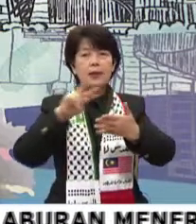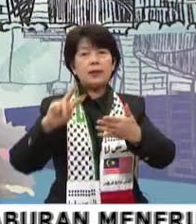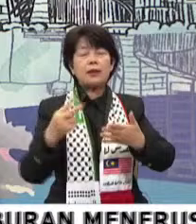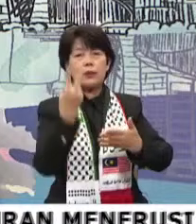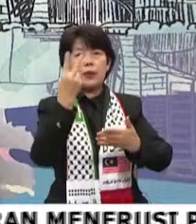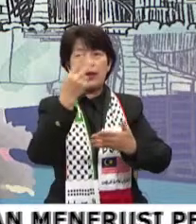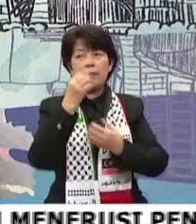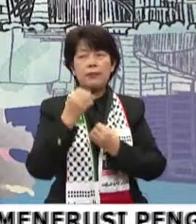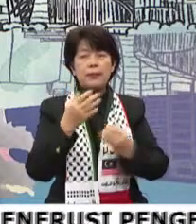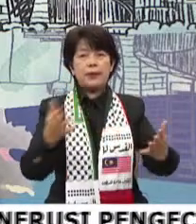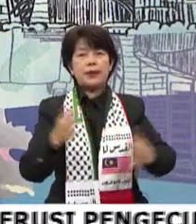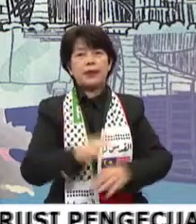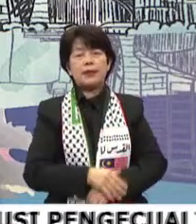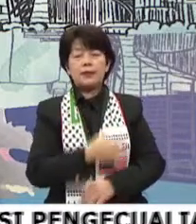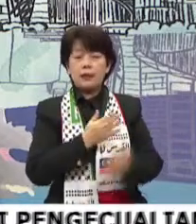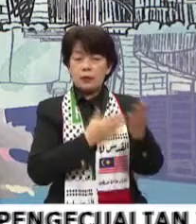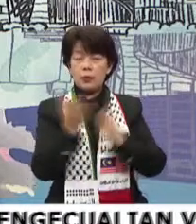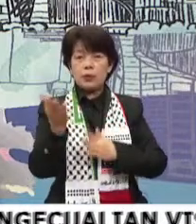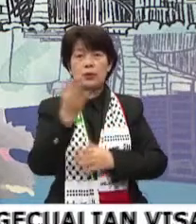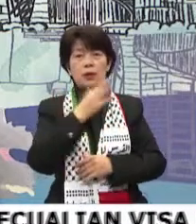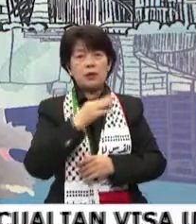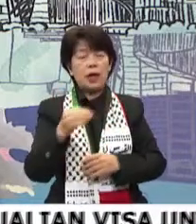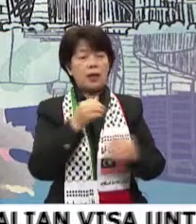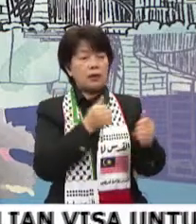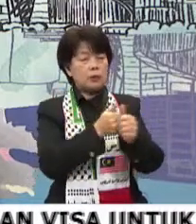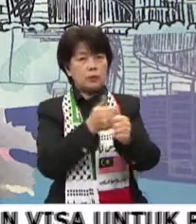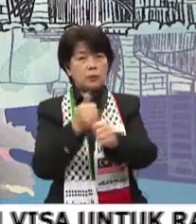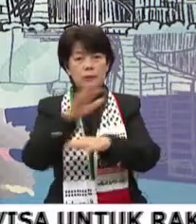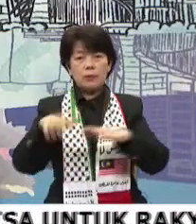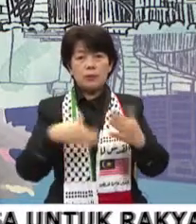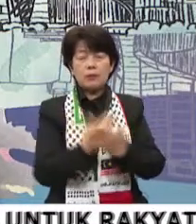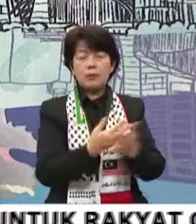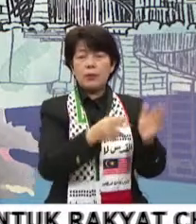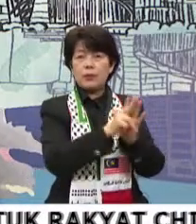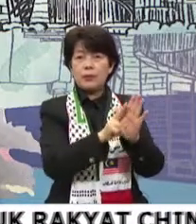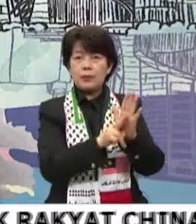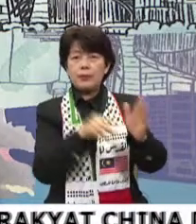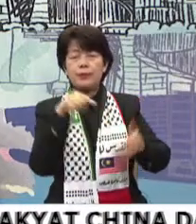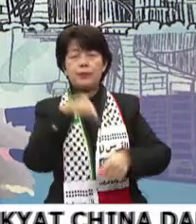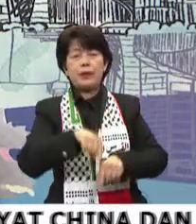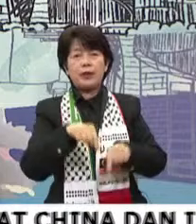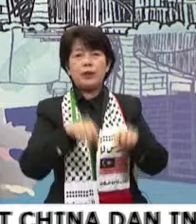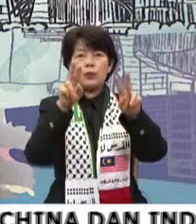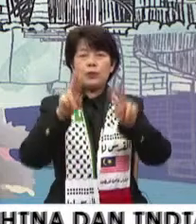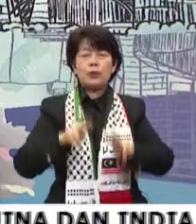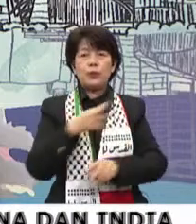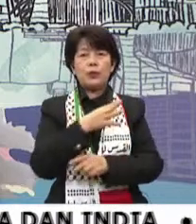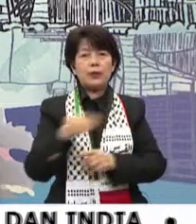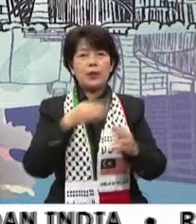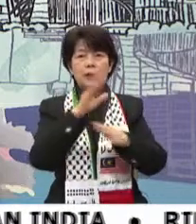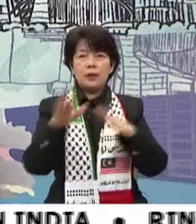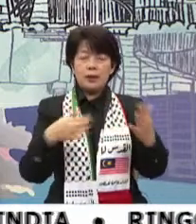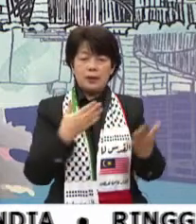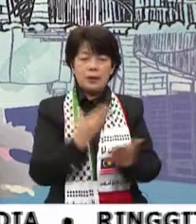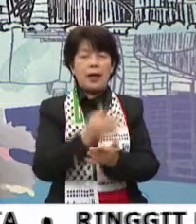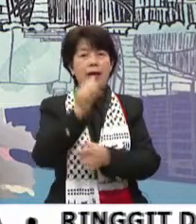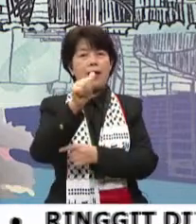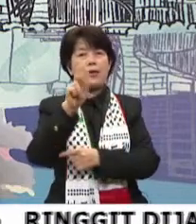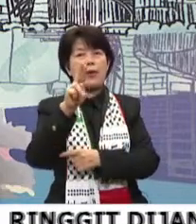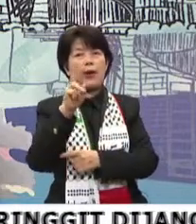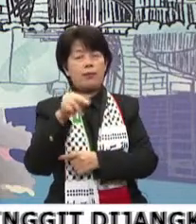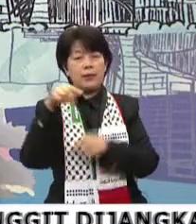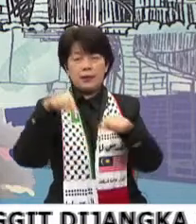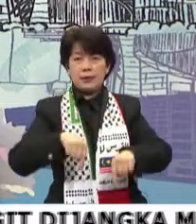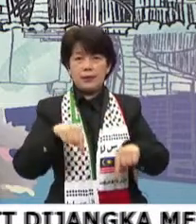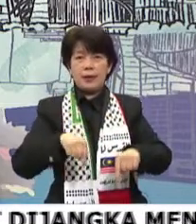yang kedua yang akan diteruskan mengikut kepada aturan urusan mesyuarat dan juga usul-usul yang termaktub dalam Aum pada hari